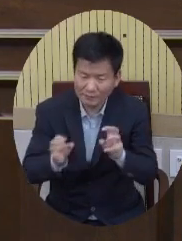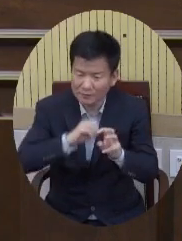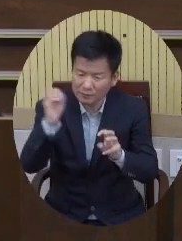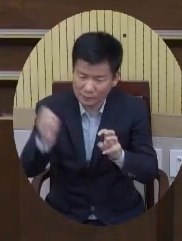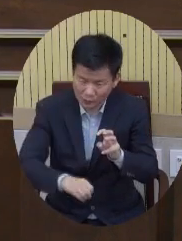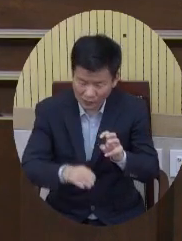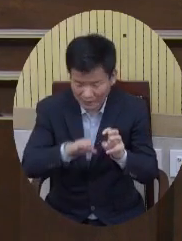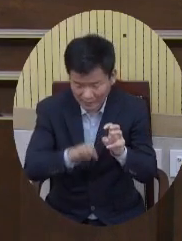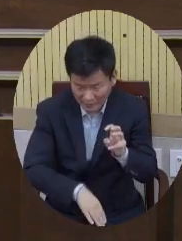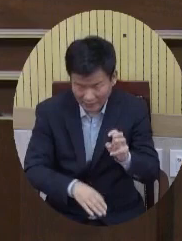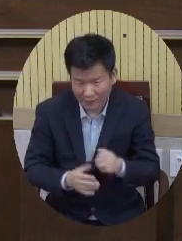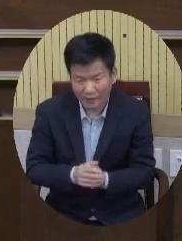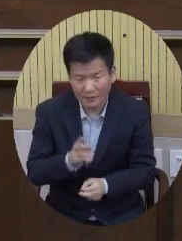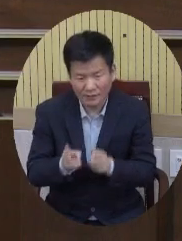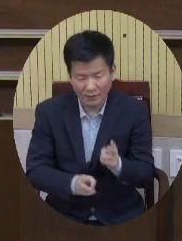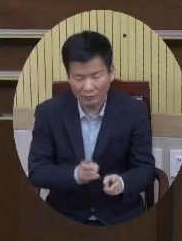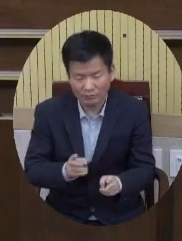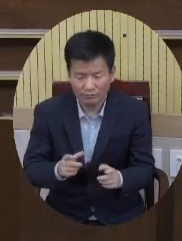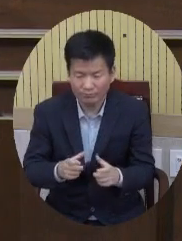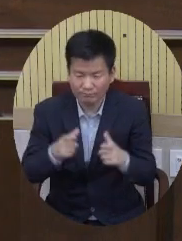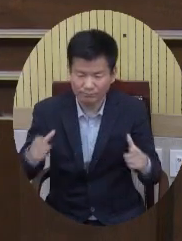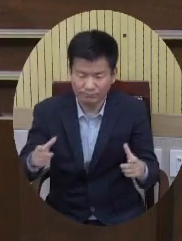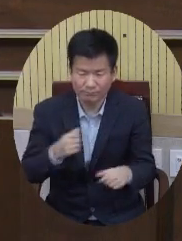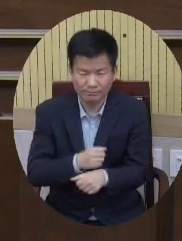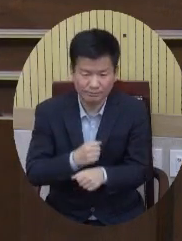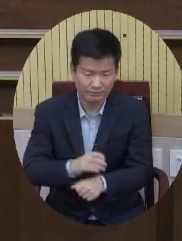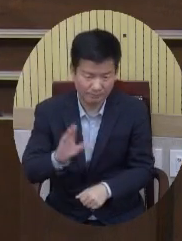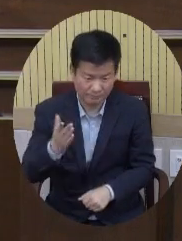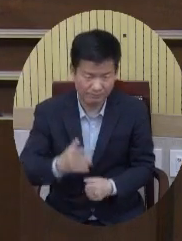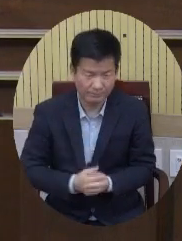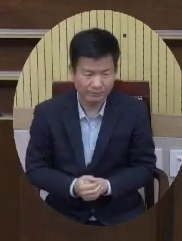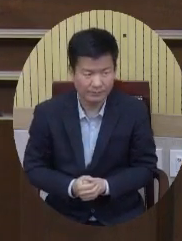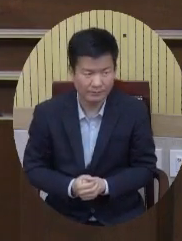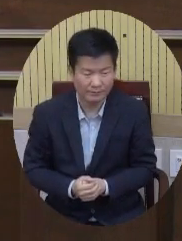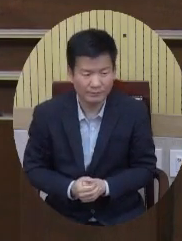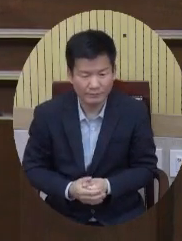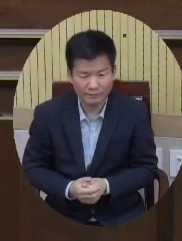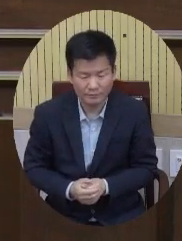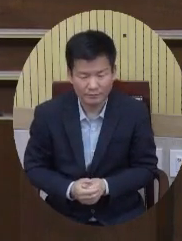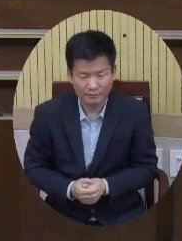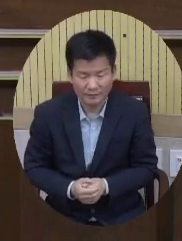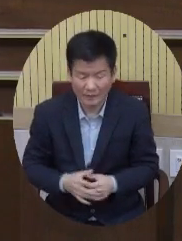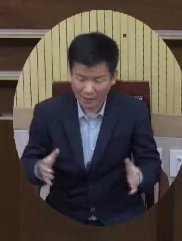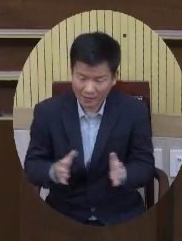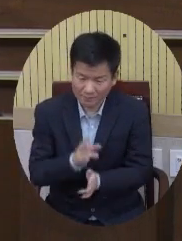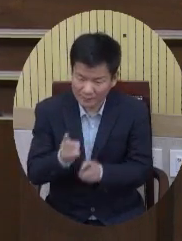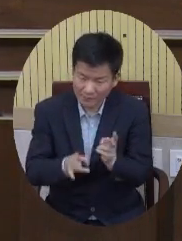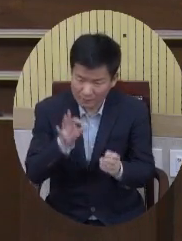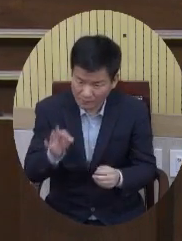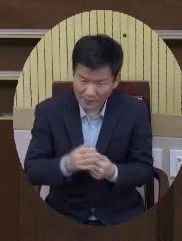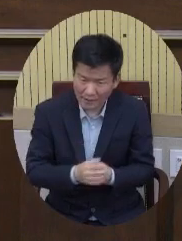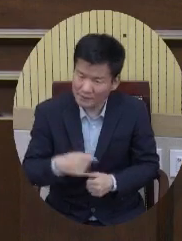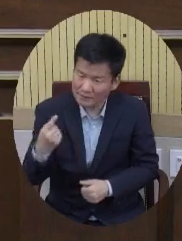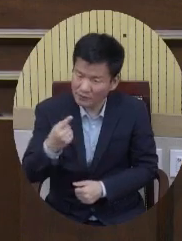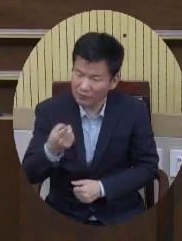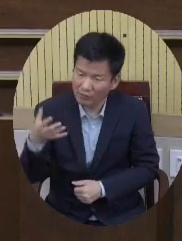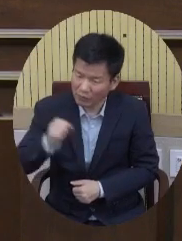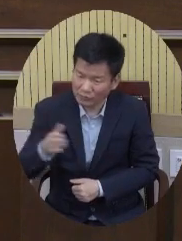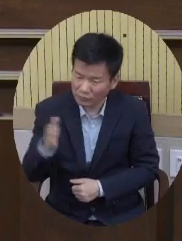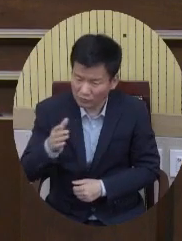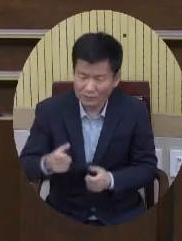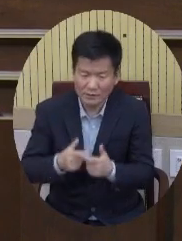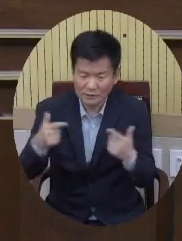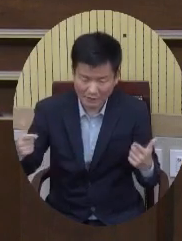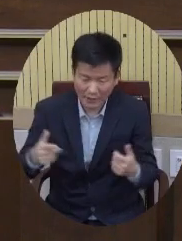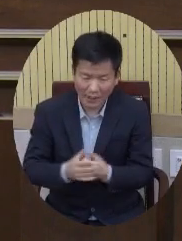30% 이내에서 사업 규모를 확대합니다 예측하건대 결국 총 사업비는 1000억원 가량